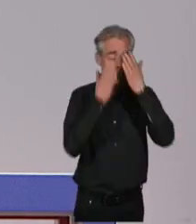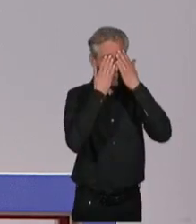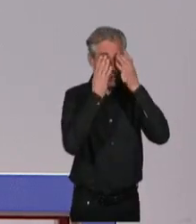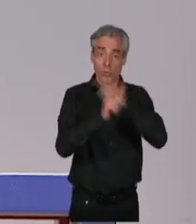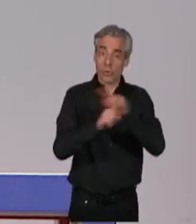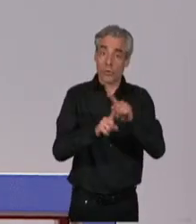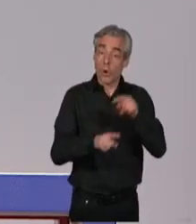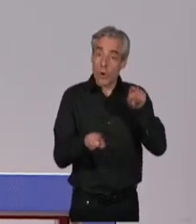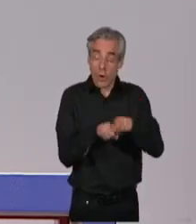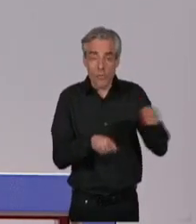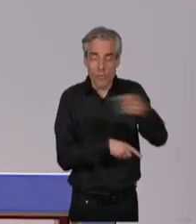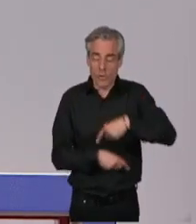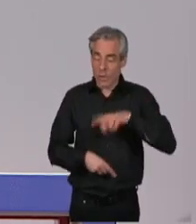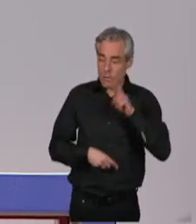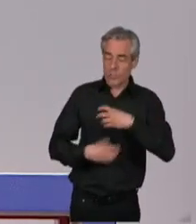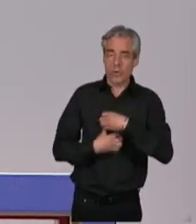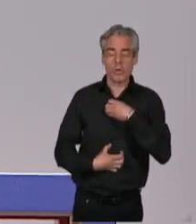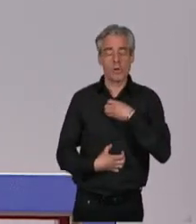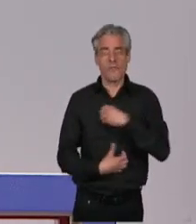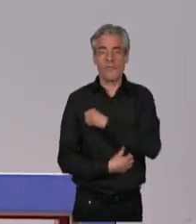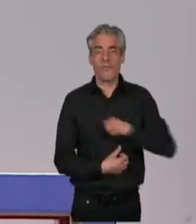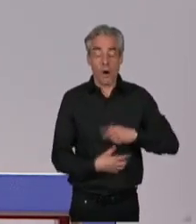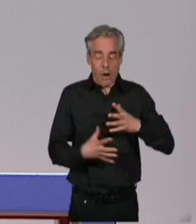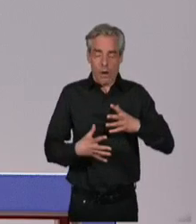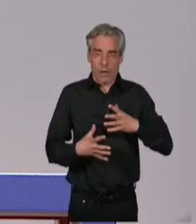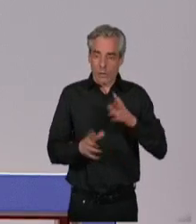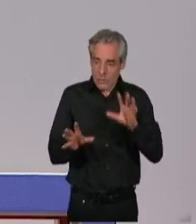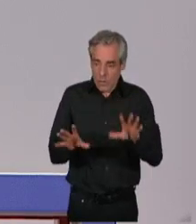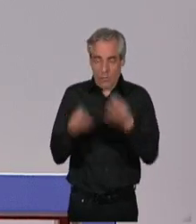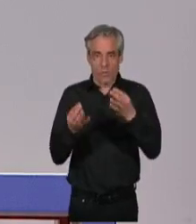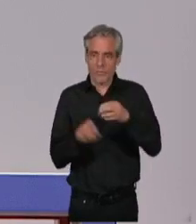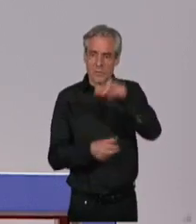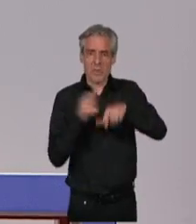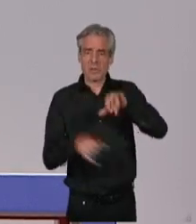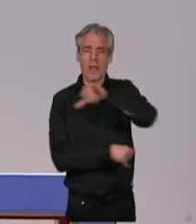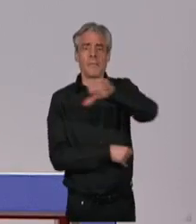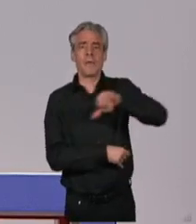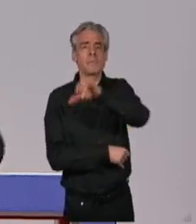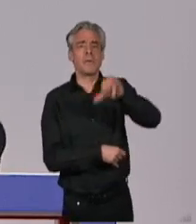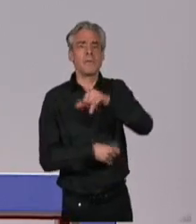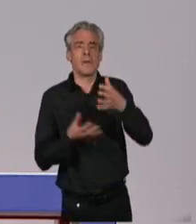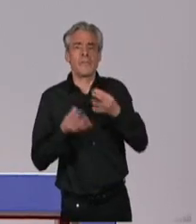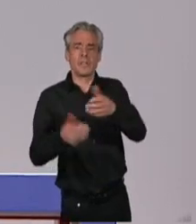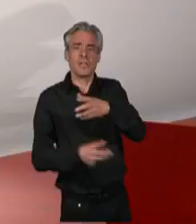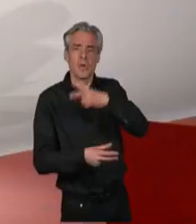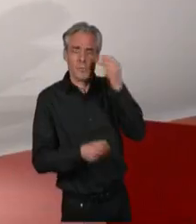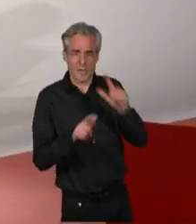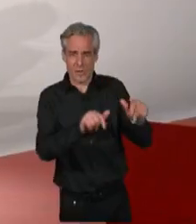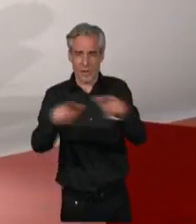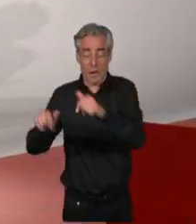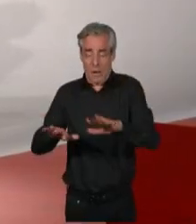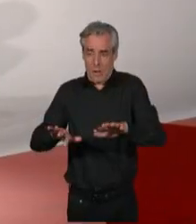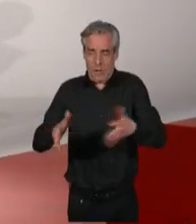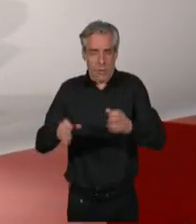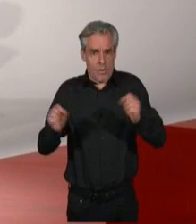Comme vous, j'ai été révoltée de découvrir ces exploiteurs de la fragilité humaine.